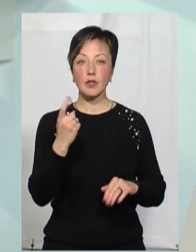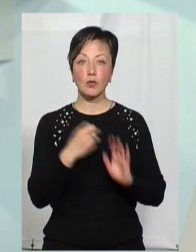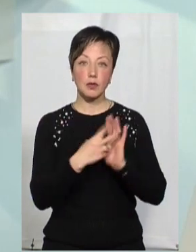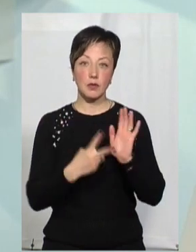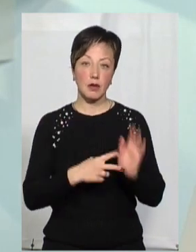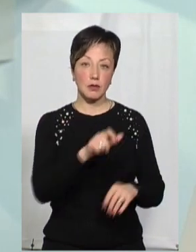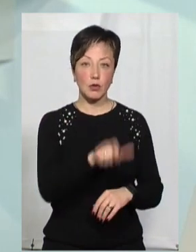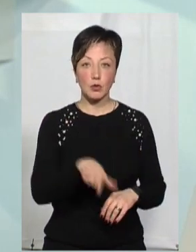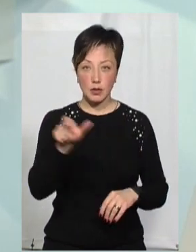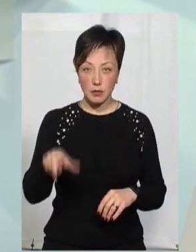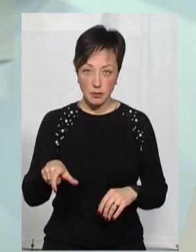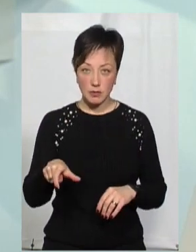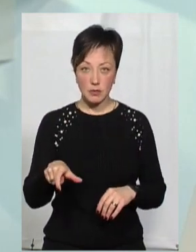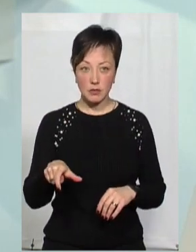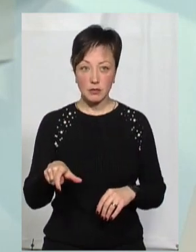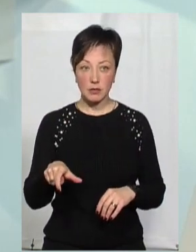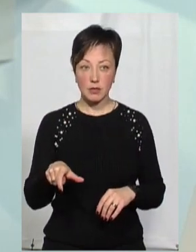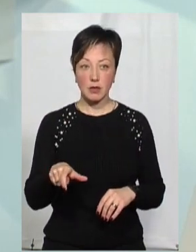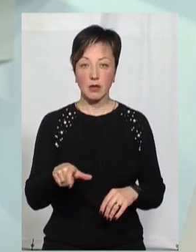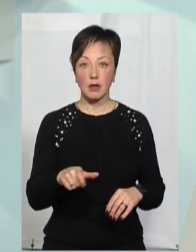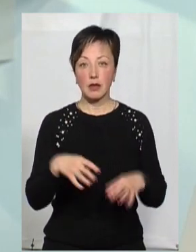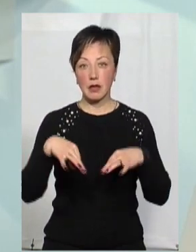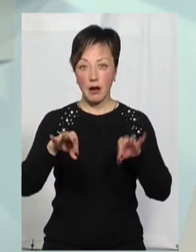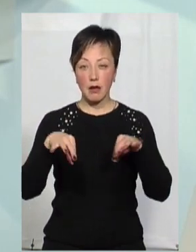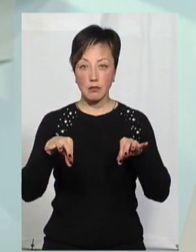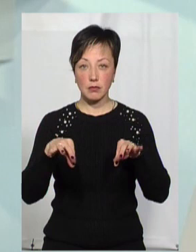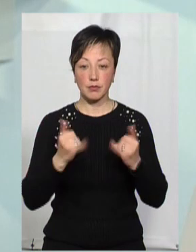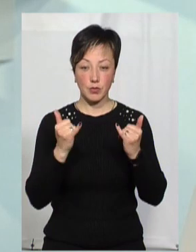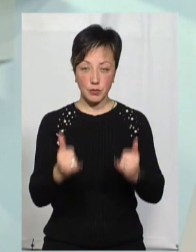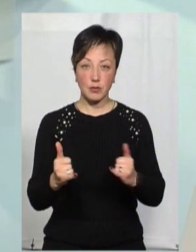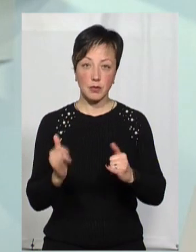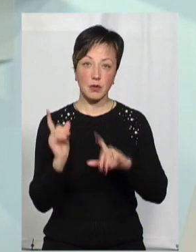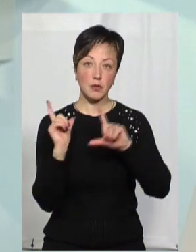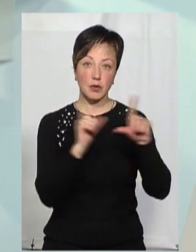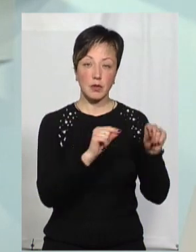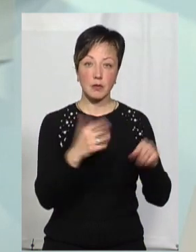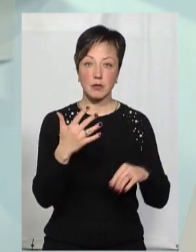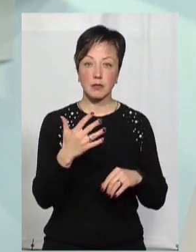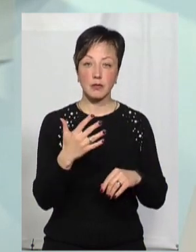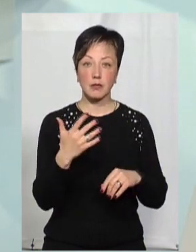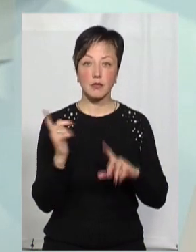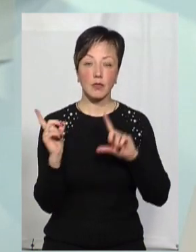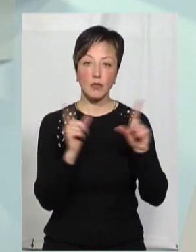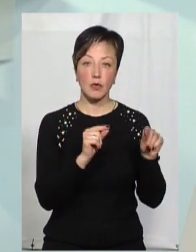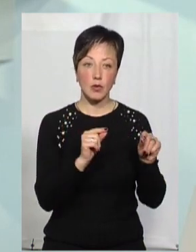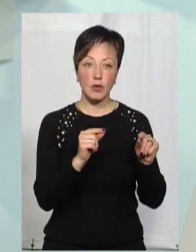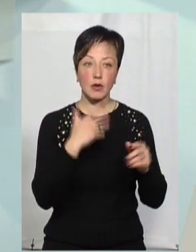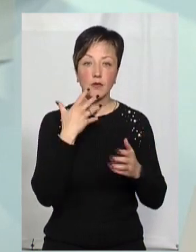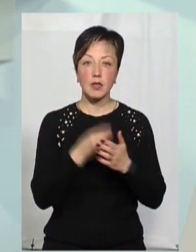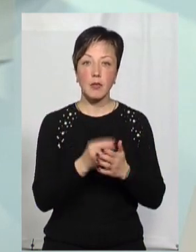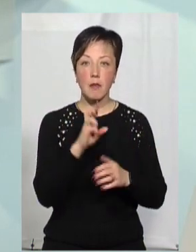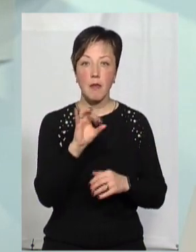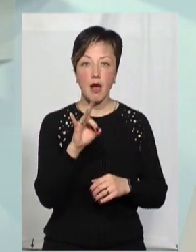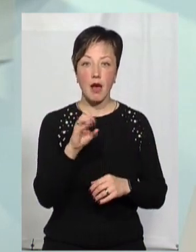117 осіб, їх було забезпечено транспортом, і вони виїхали, з них 51 дитина, вони виїхали до себе в